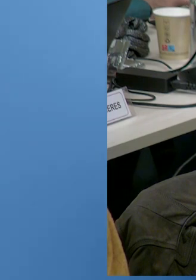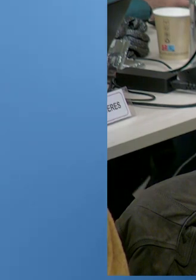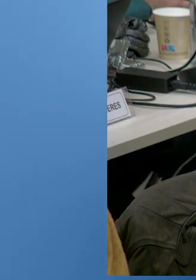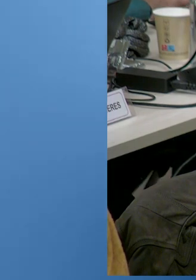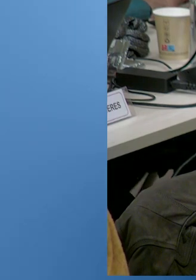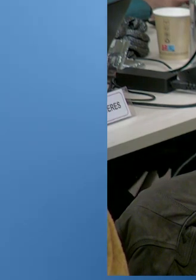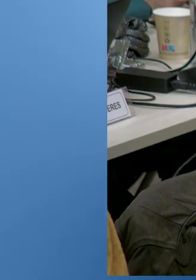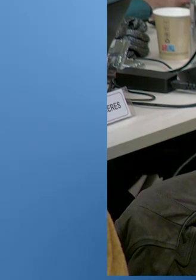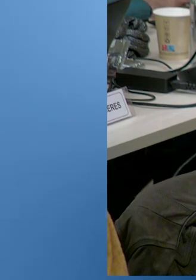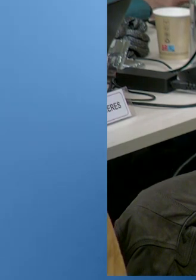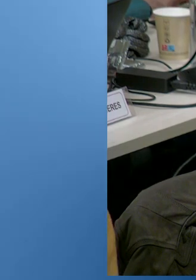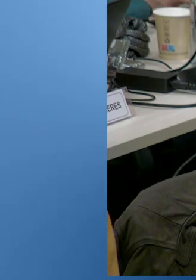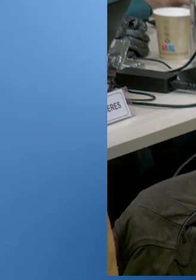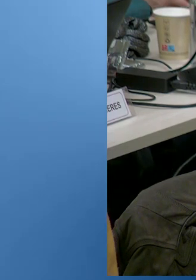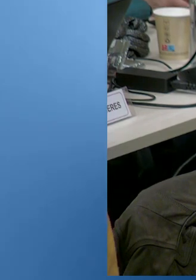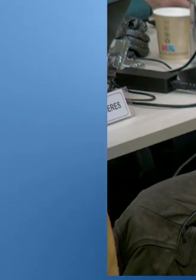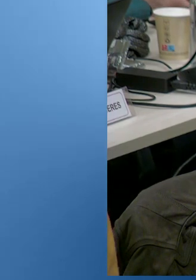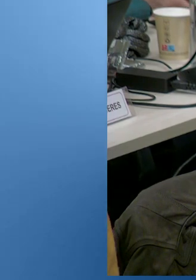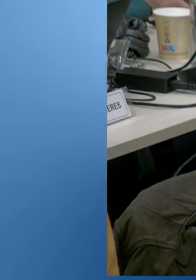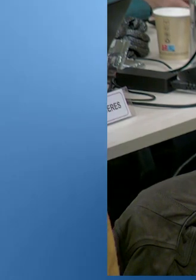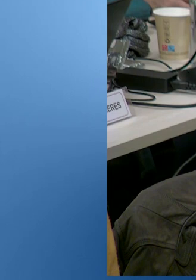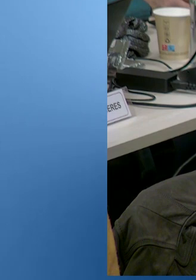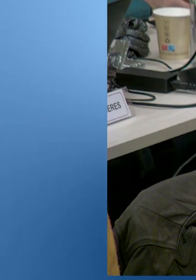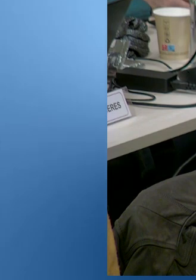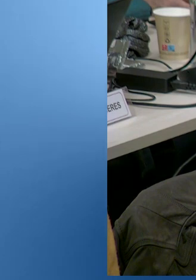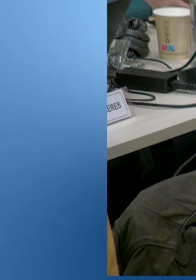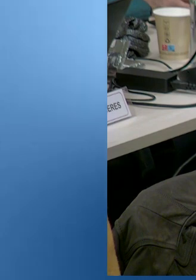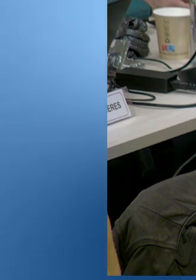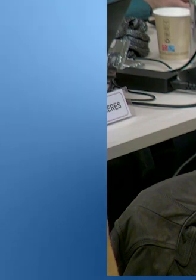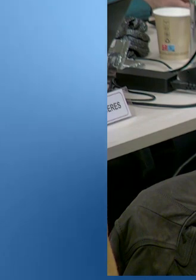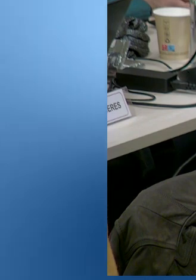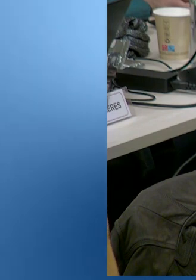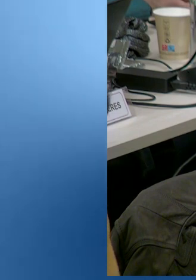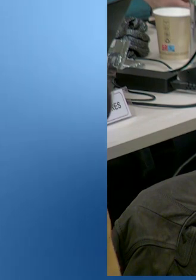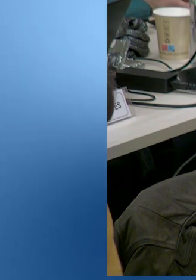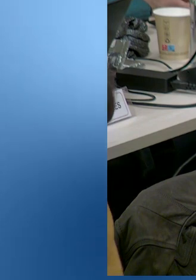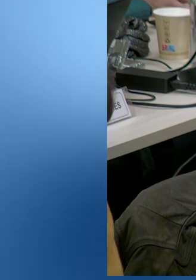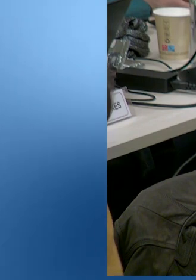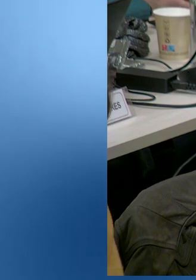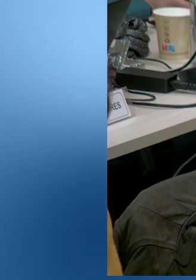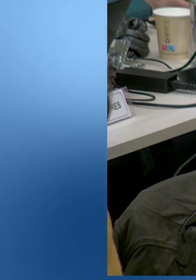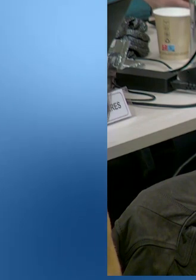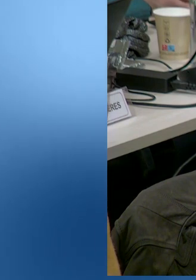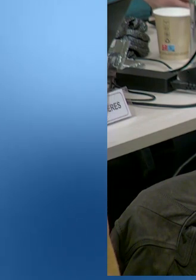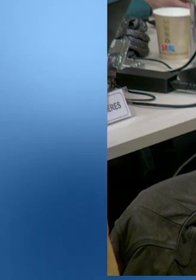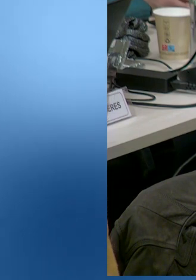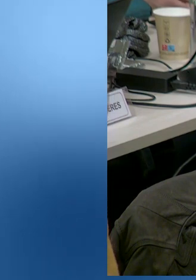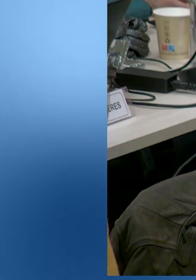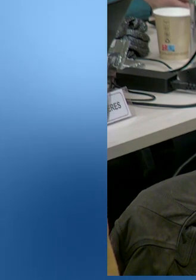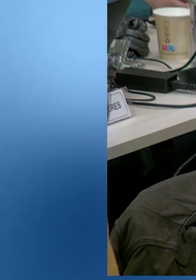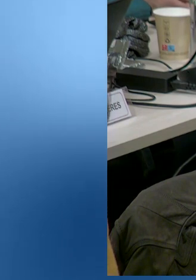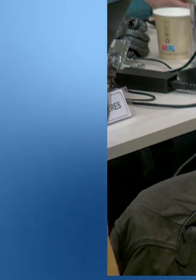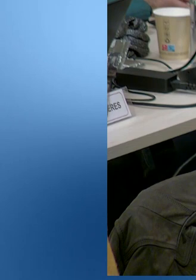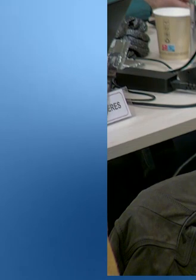relevants de l'économie sociale et solidaire il faut bien entendu qu'il y ait un côat minimum d'artisans ou d'agriculteurs ou de personnes issus de